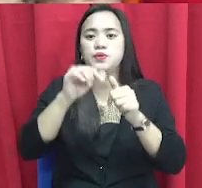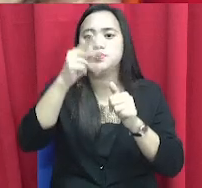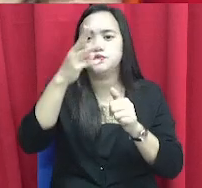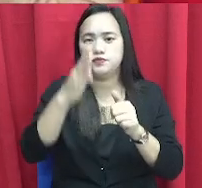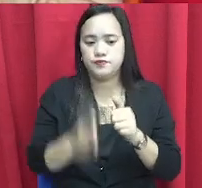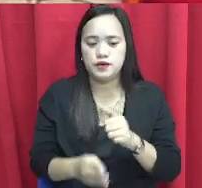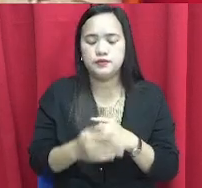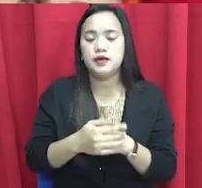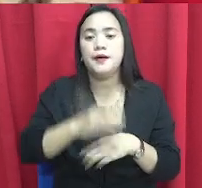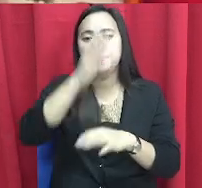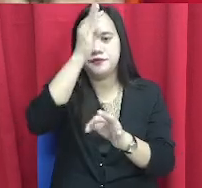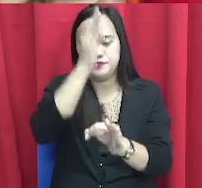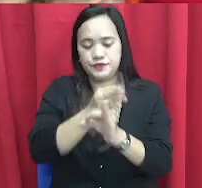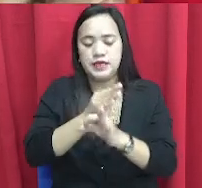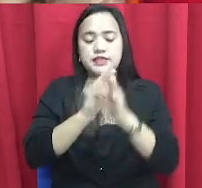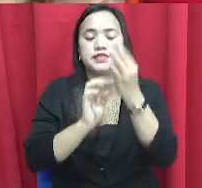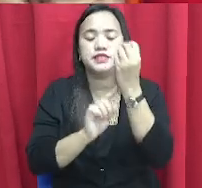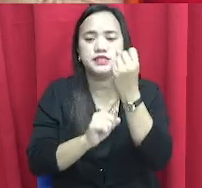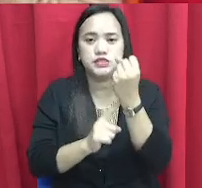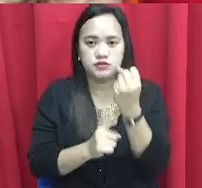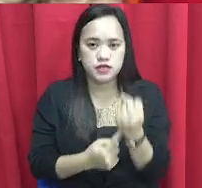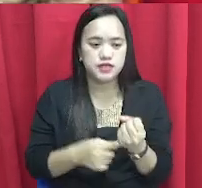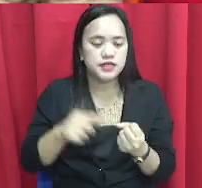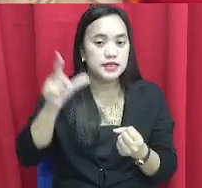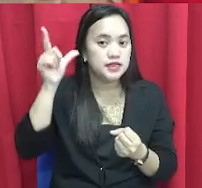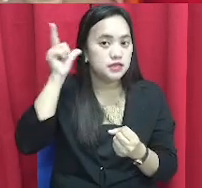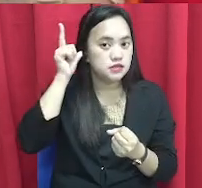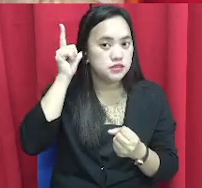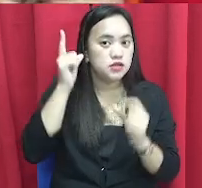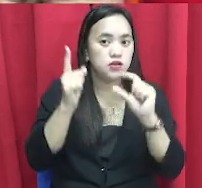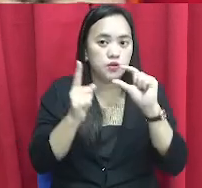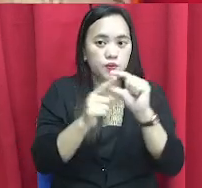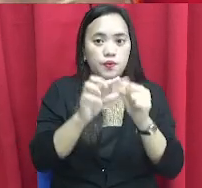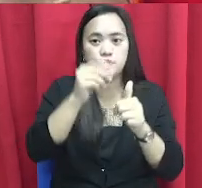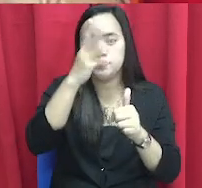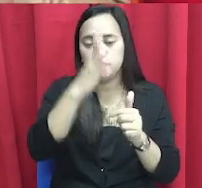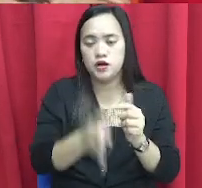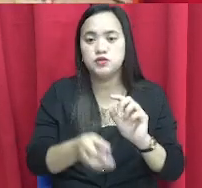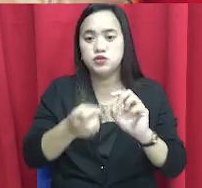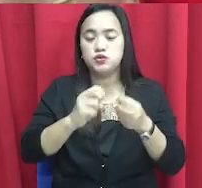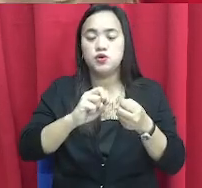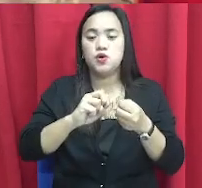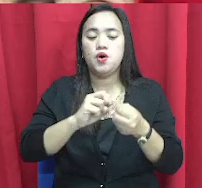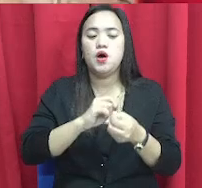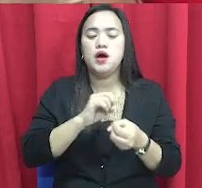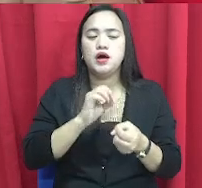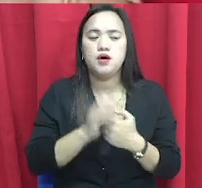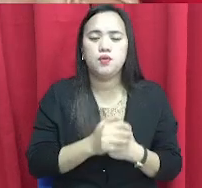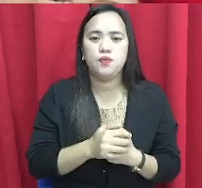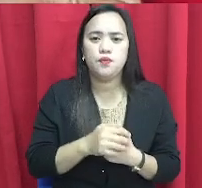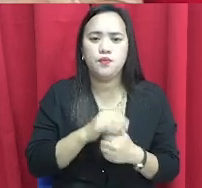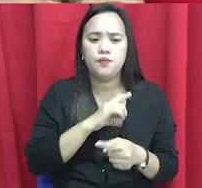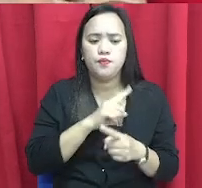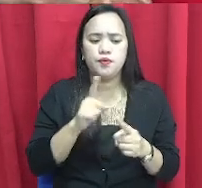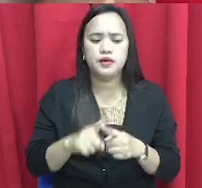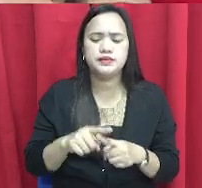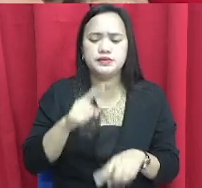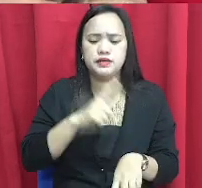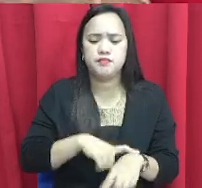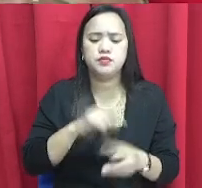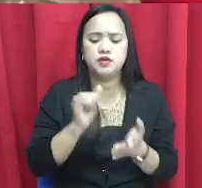pakikinig ng salita ng Diyos therefore kung gusto natin at nais nating lumago yung ating